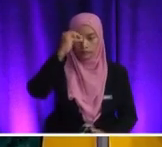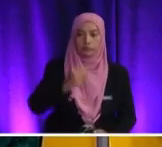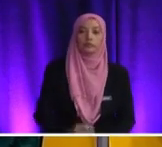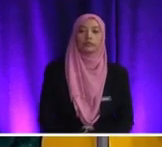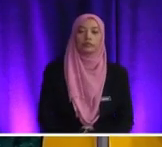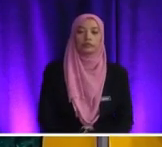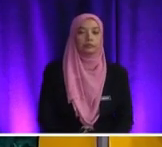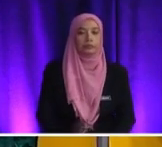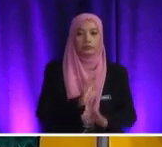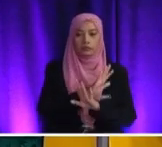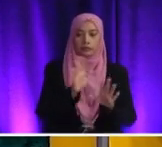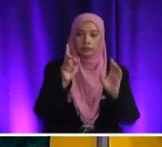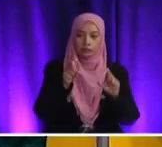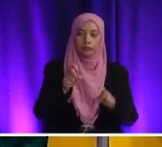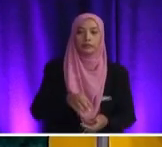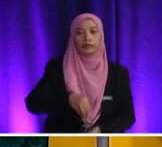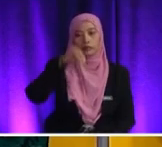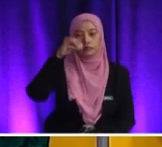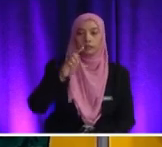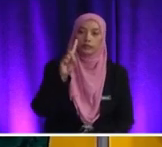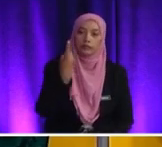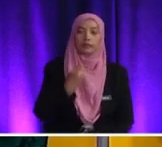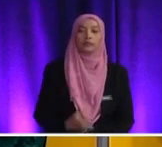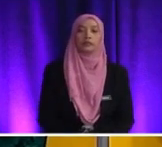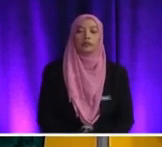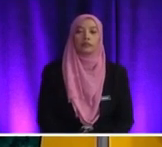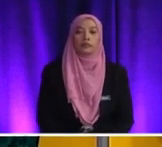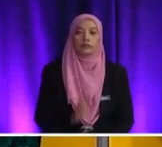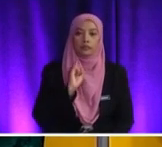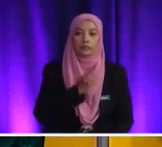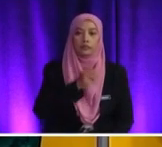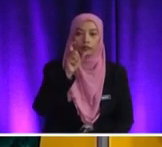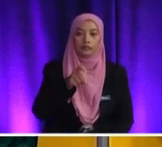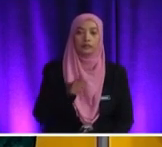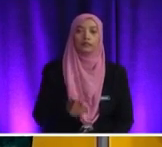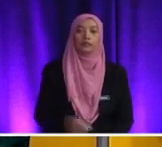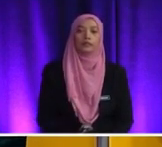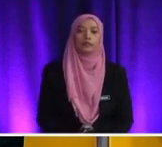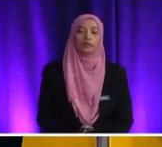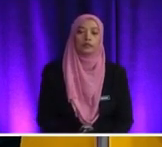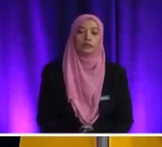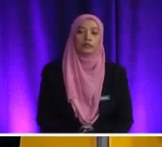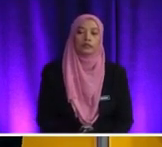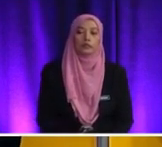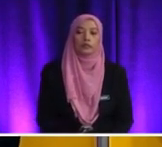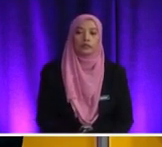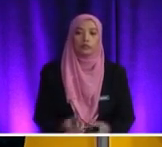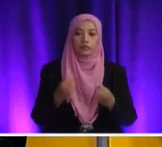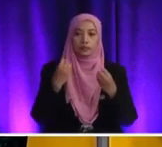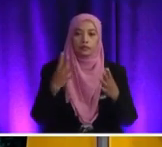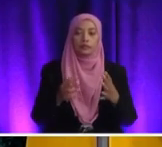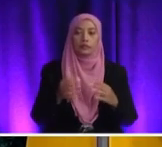kemahiran kemarin lain yang perlu kita kuasai supaya kita menjadi pihak majikan